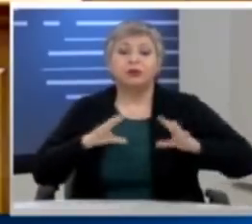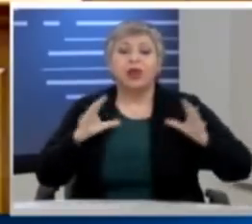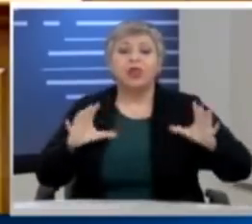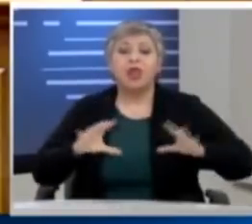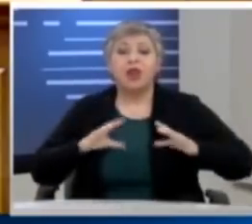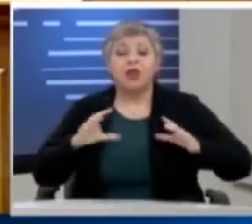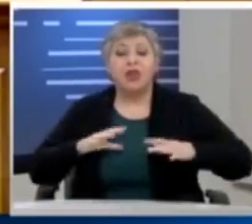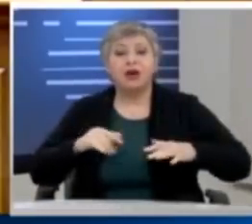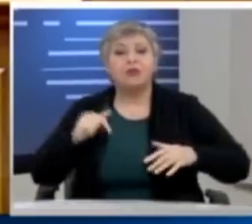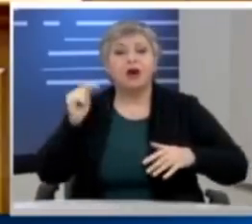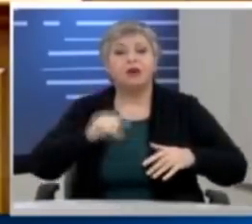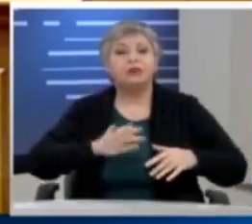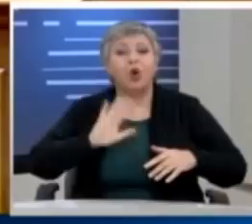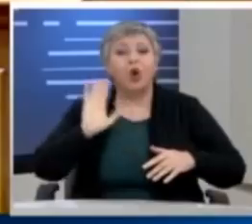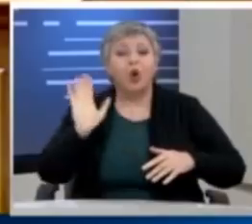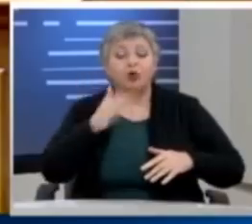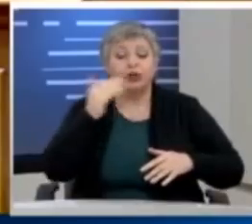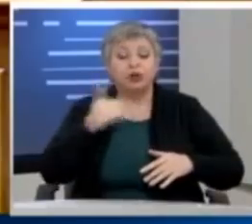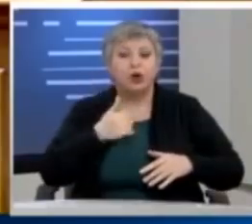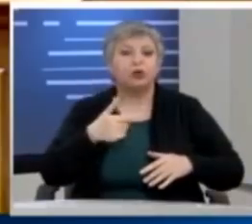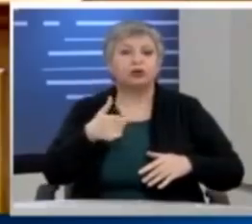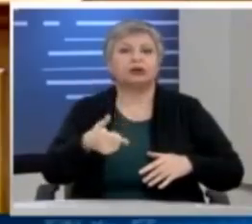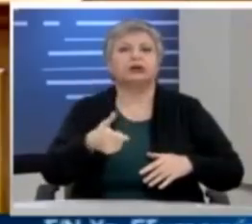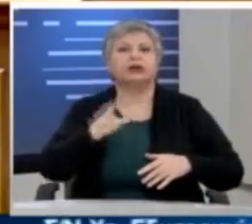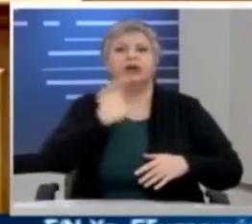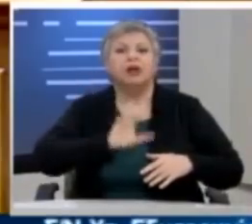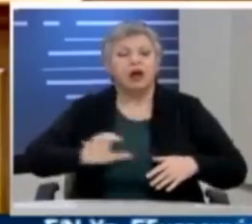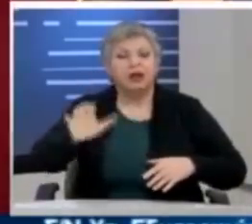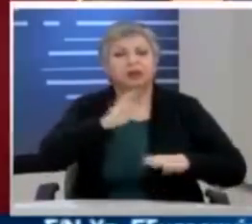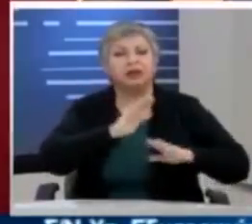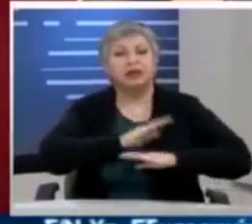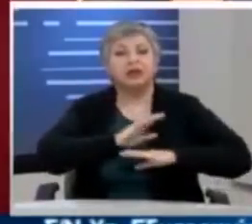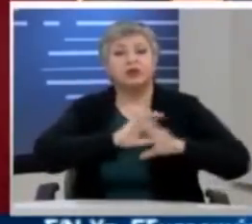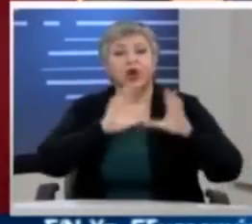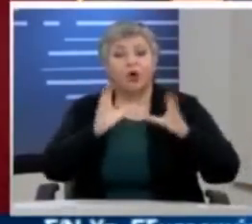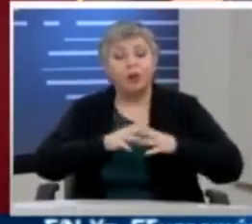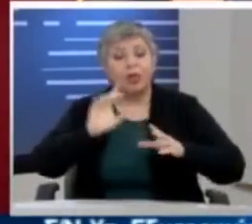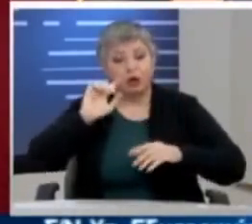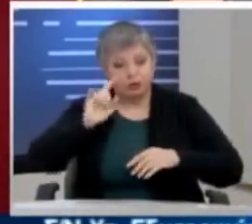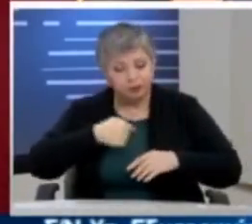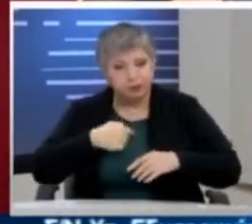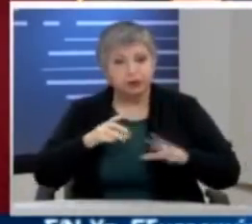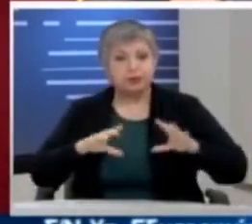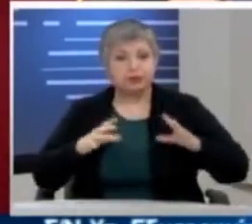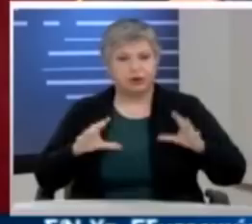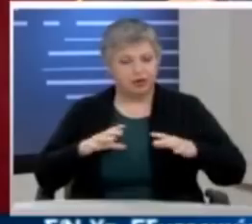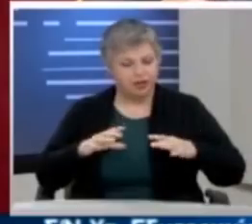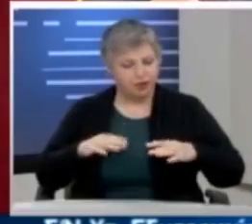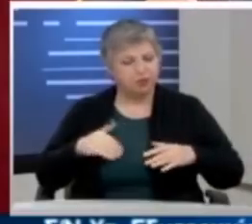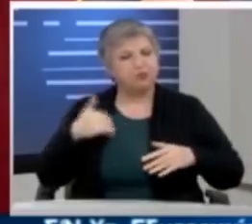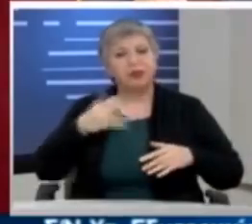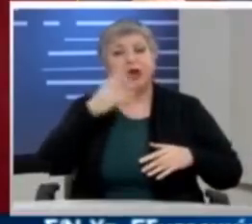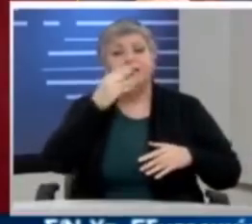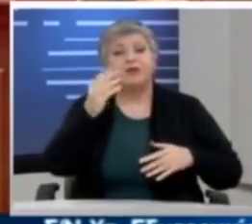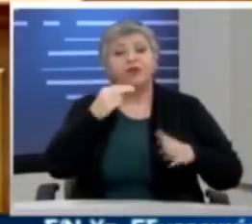από τις ευρωατλαντικές δομές. Ορίστε και αυτό για τα πρακτικά. Το Φλεβάρι του 2008,